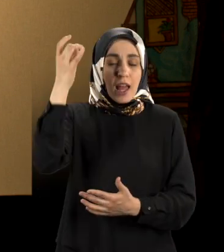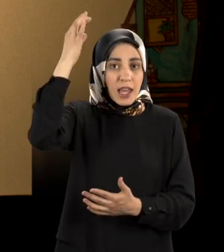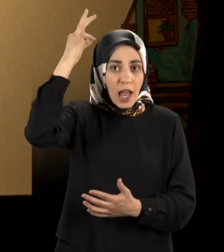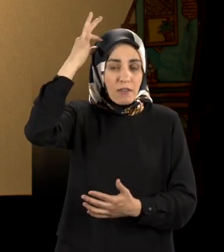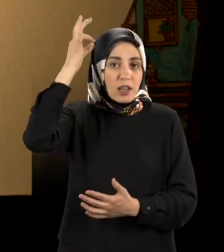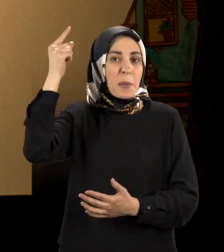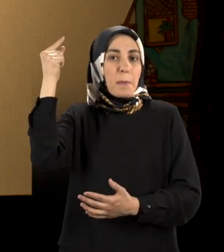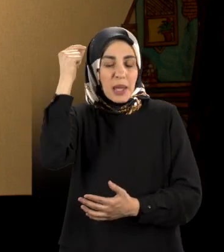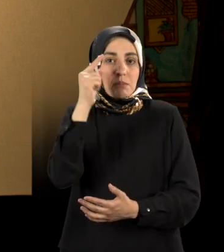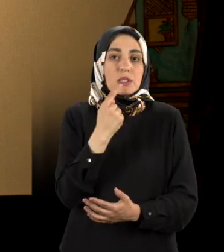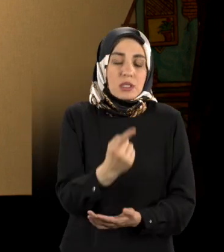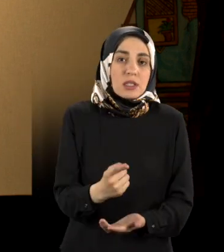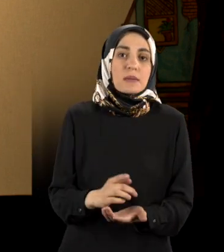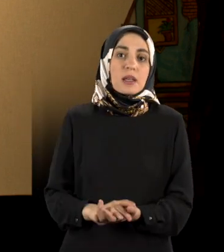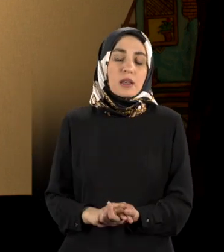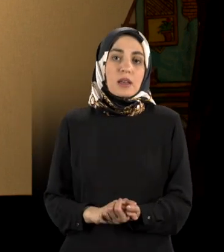oldu kafanı